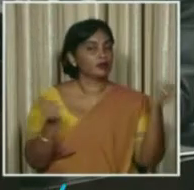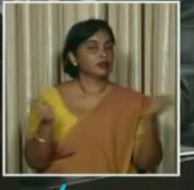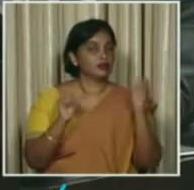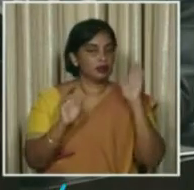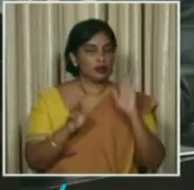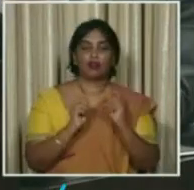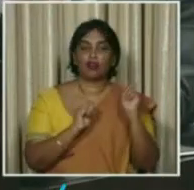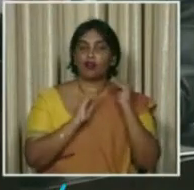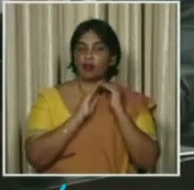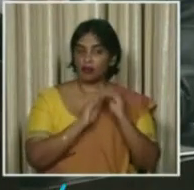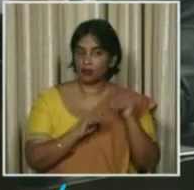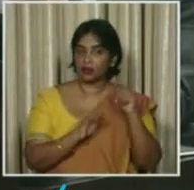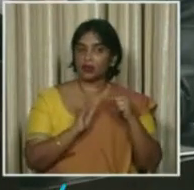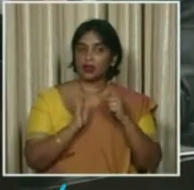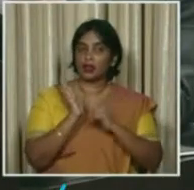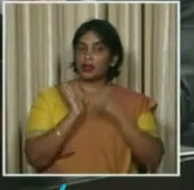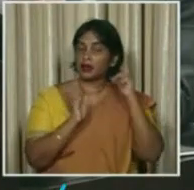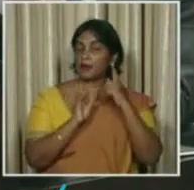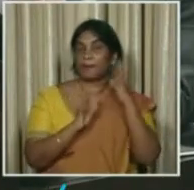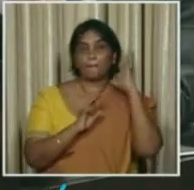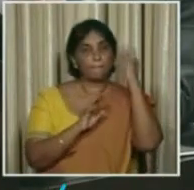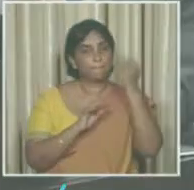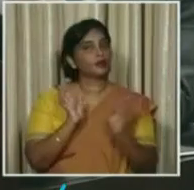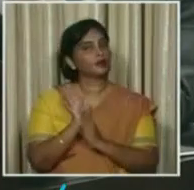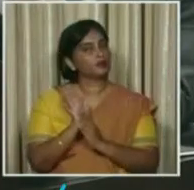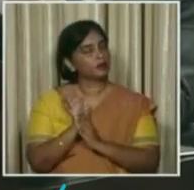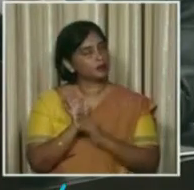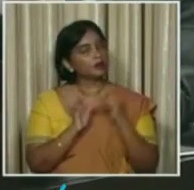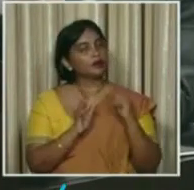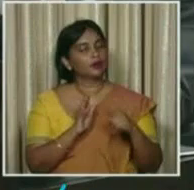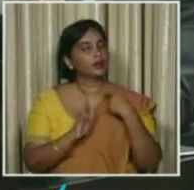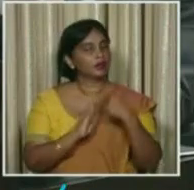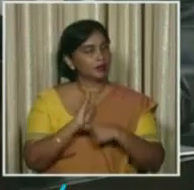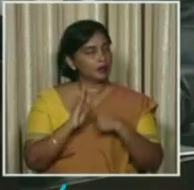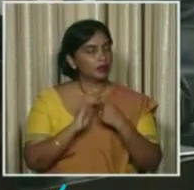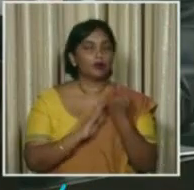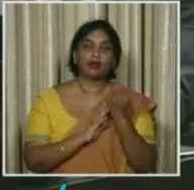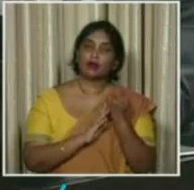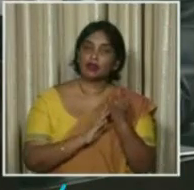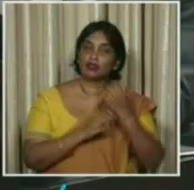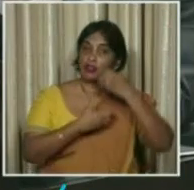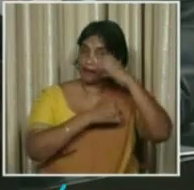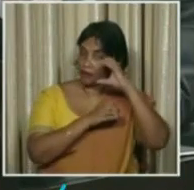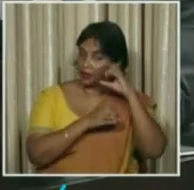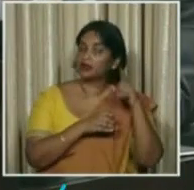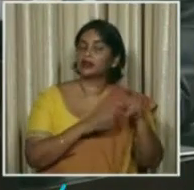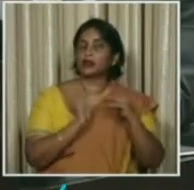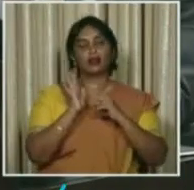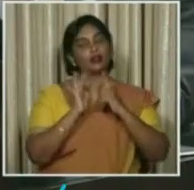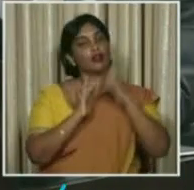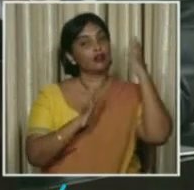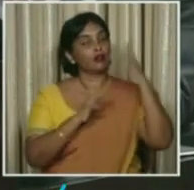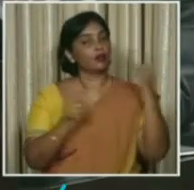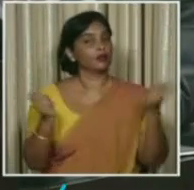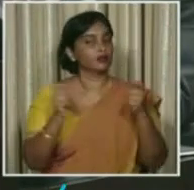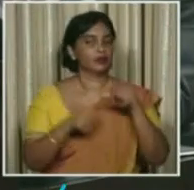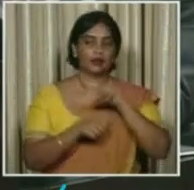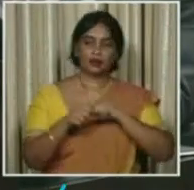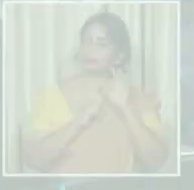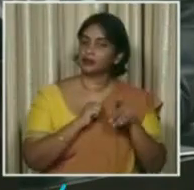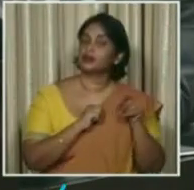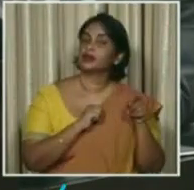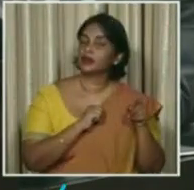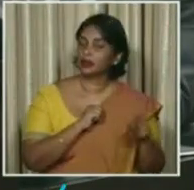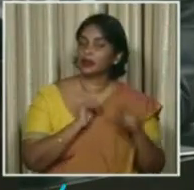වූ කාර්යාලය, ජාතික ඵලදායීතා කොමිෂන් සභාව සහ ශ්‍රී ලංකා ආර්ථික විද්‍යා සහ ජාත්‍යන්තර වෙළඳ ආයතනය පිහිටුවීම